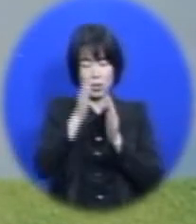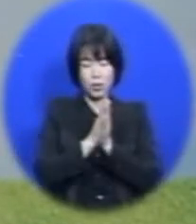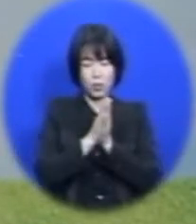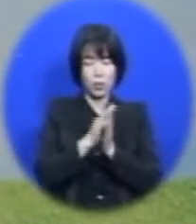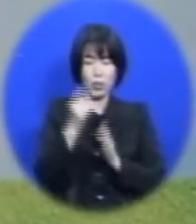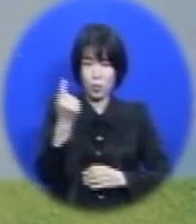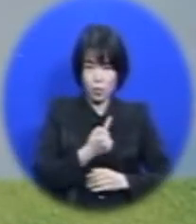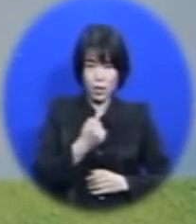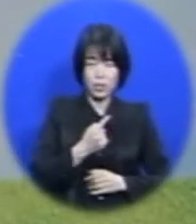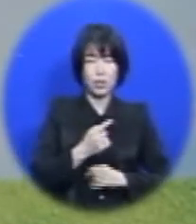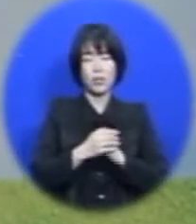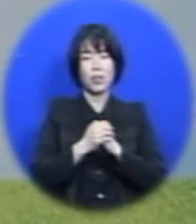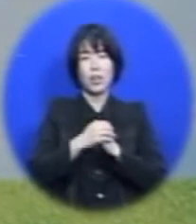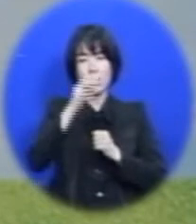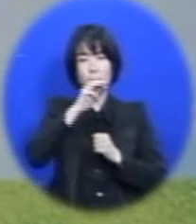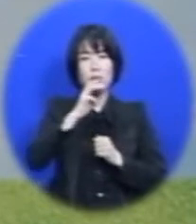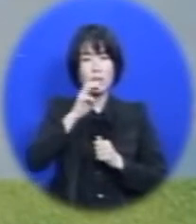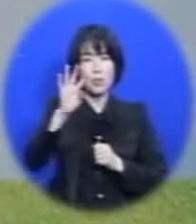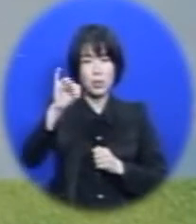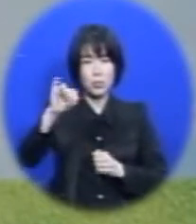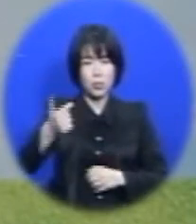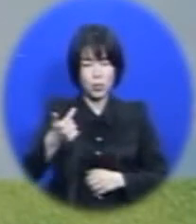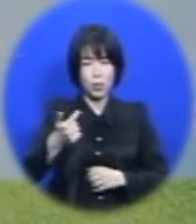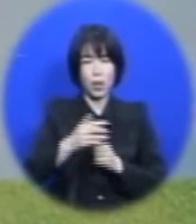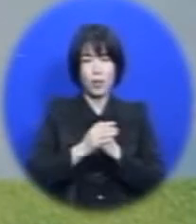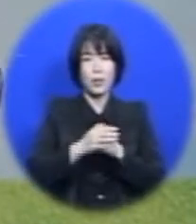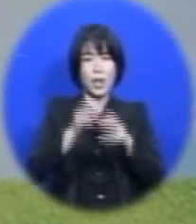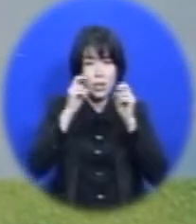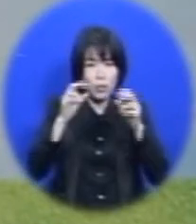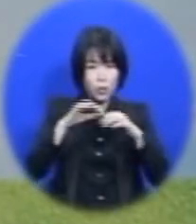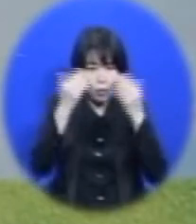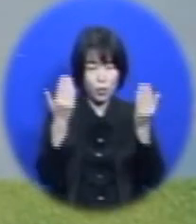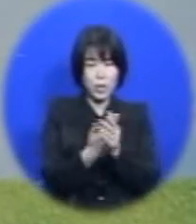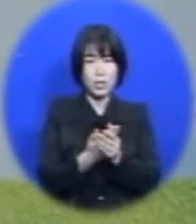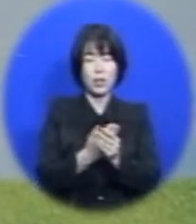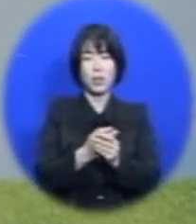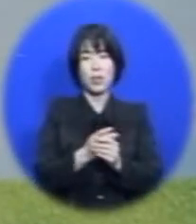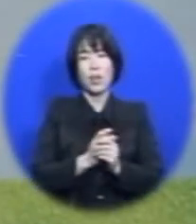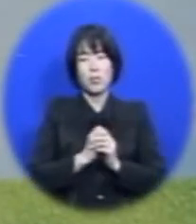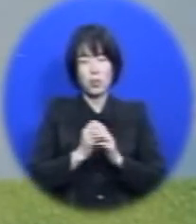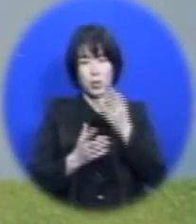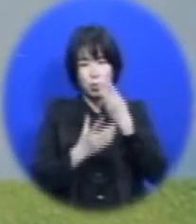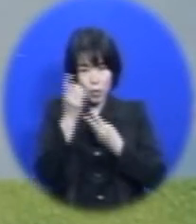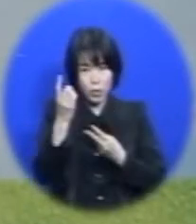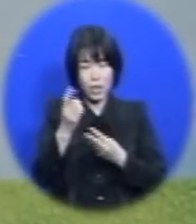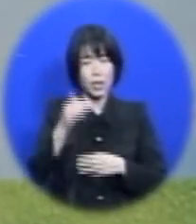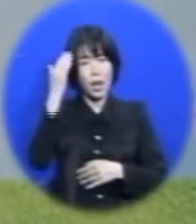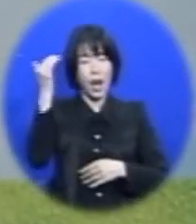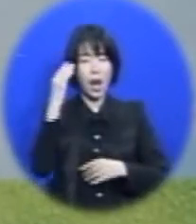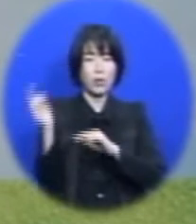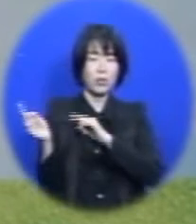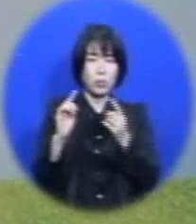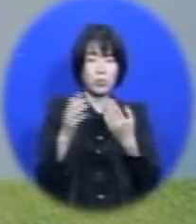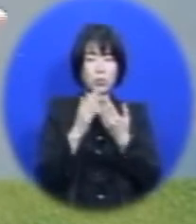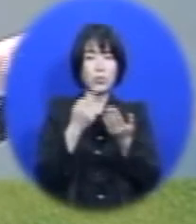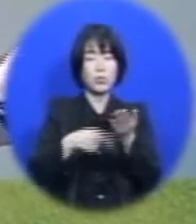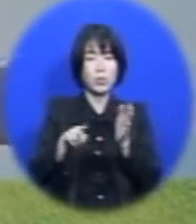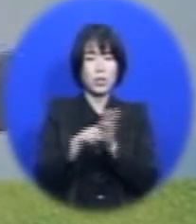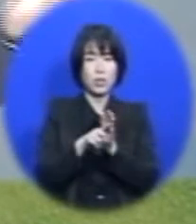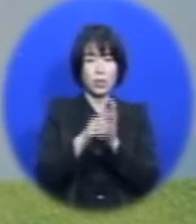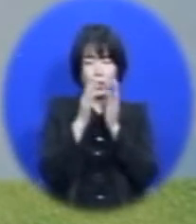동안 선교 완성과 민족의 통일과 한국교회의 부흥을 위해서 먼저 기도할 수가 없거든요. 우리도 그 전에 새벽기도